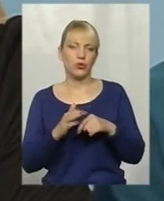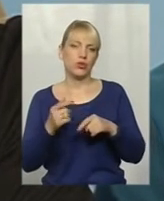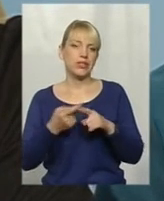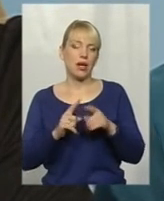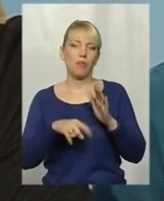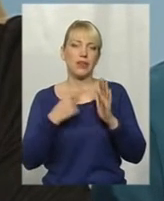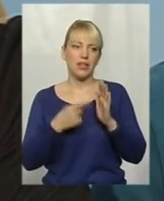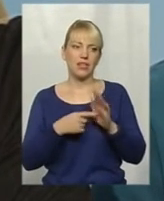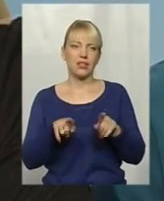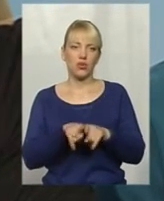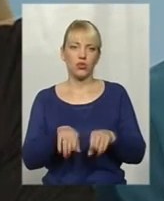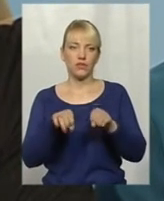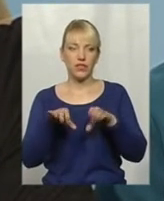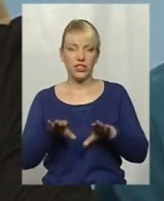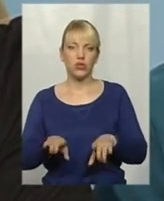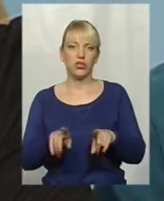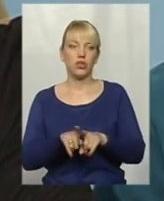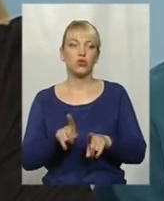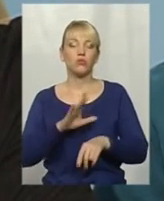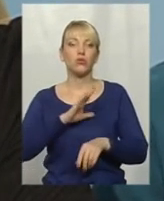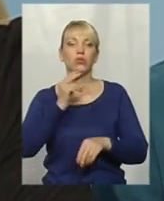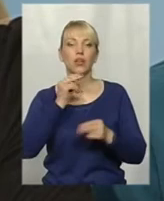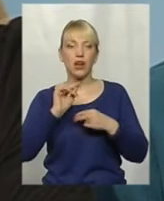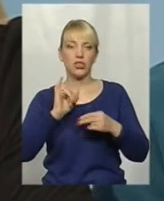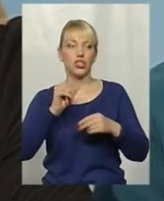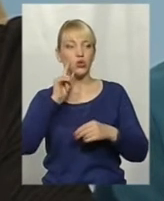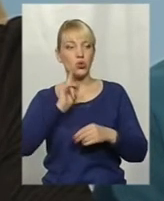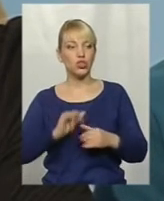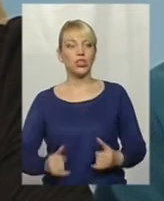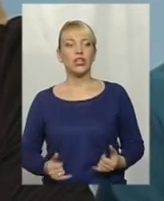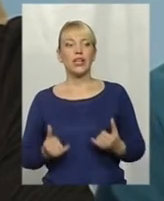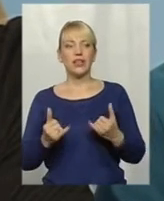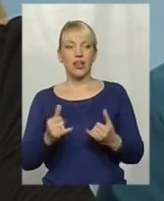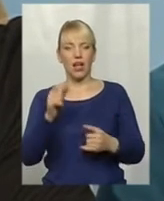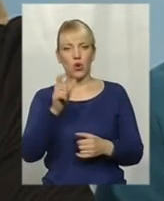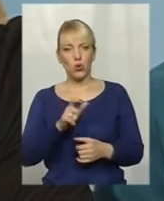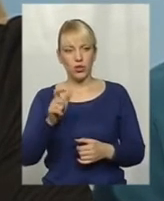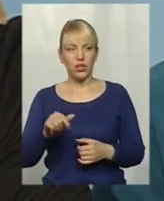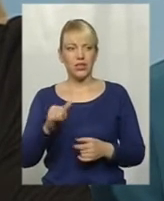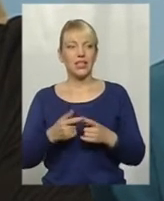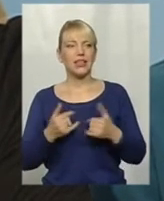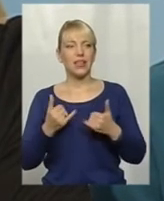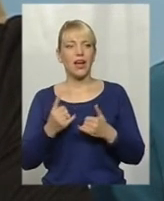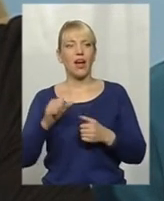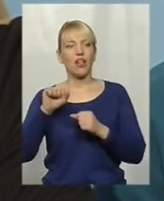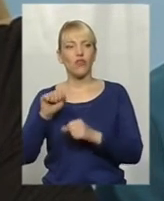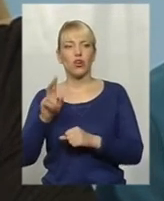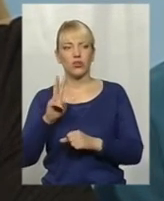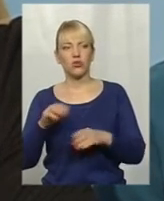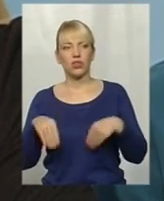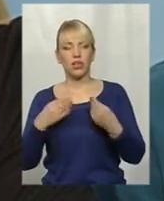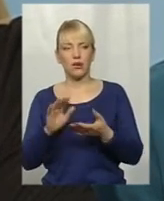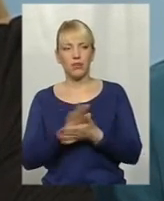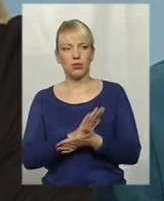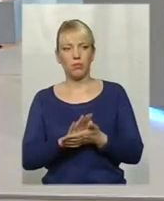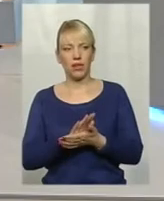також вирішується так, щоб було краще і зручніше і для людини, і для того адвоката, який надає безоплатну сторону